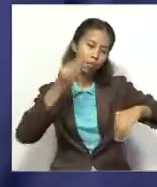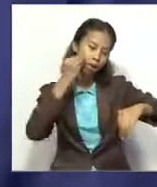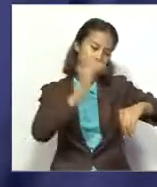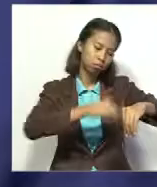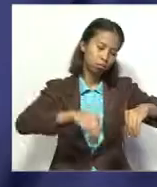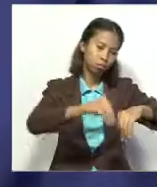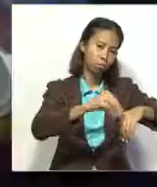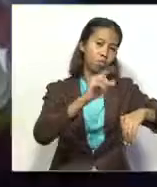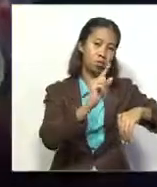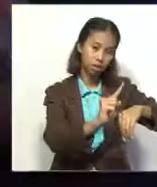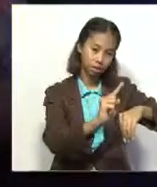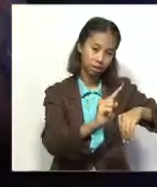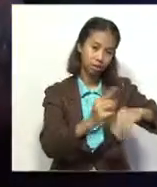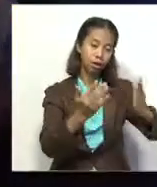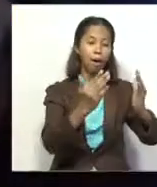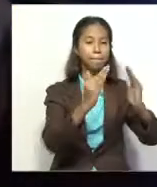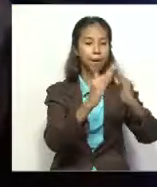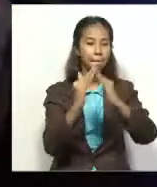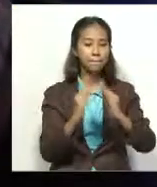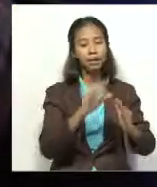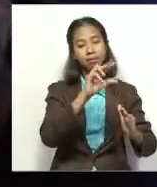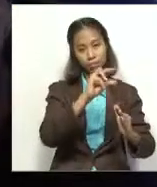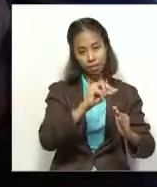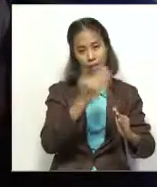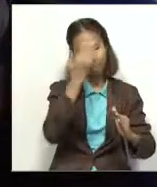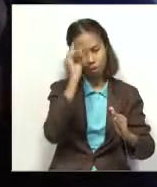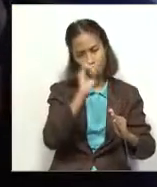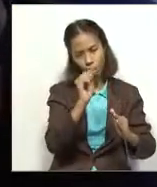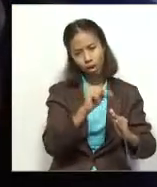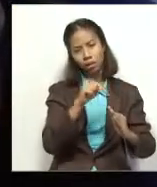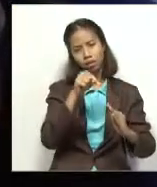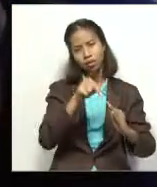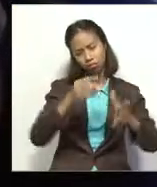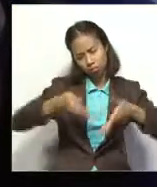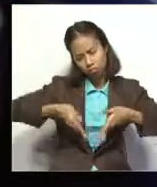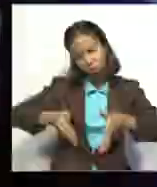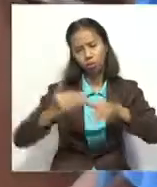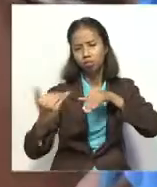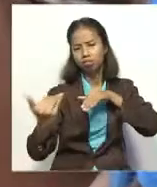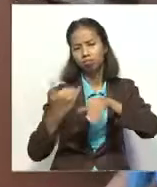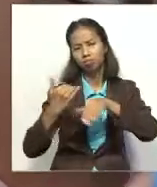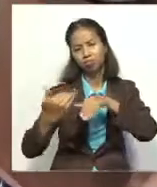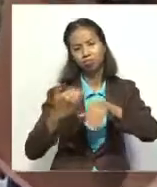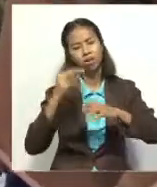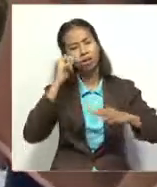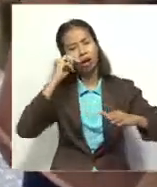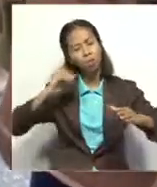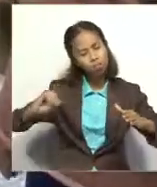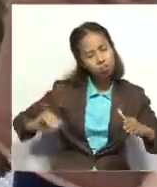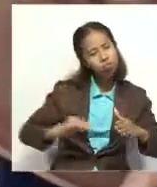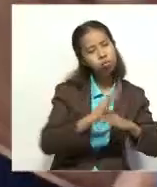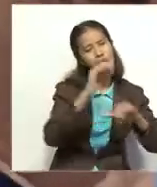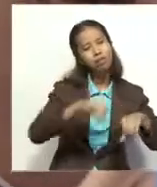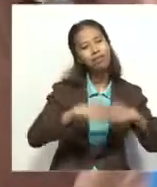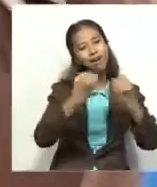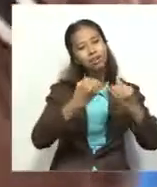ในพื้นที่หมู่ที่1ตำบลนาปรังอำเภอปงที่ติดเกาะเนื่องจากว่าเส้นทางสัญจรในหมู่บ้านเนี่ยถูกน้ำตัดขาดเลย